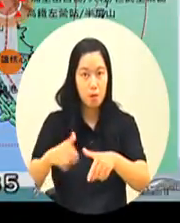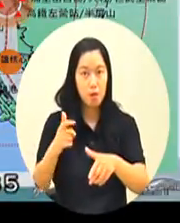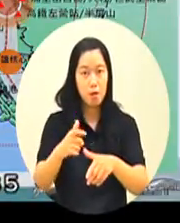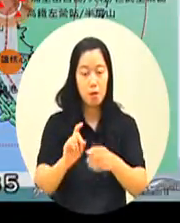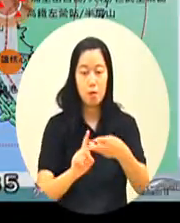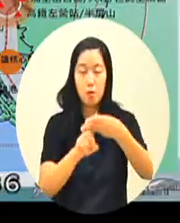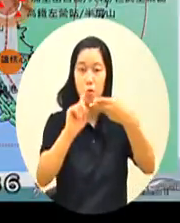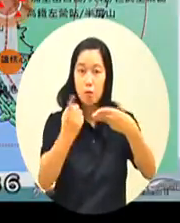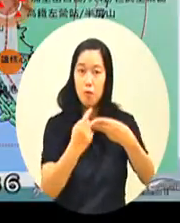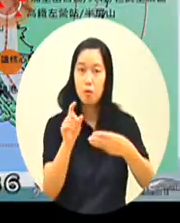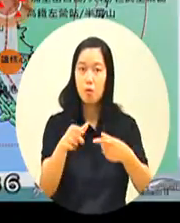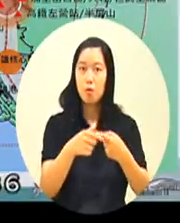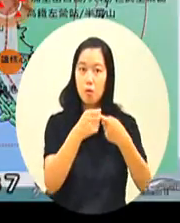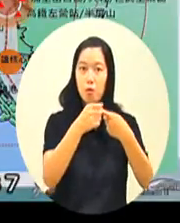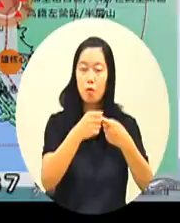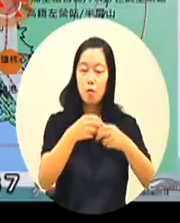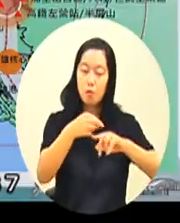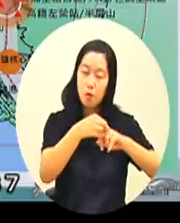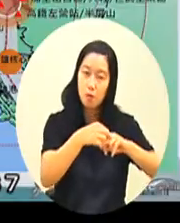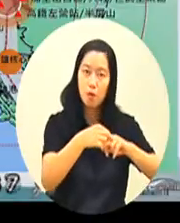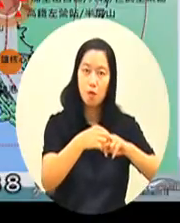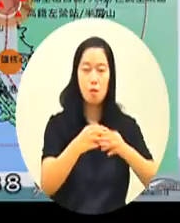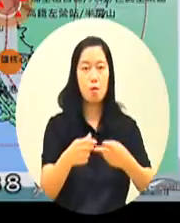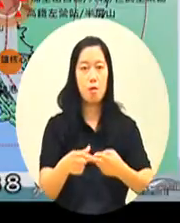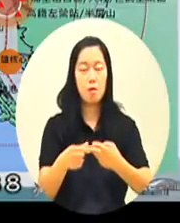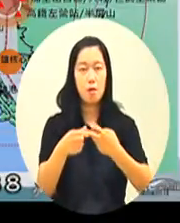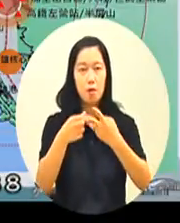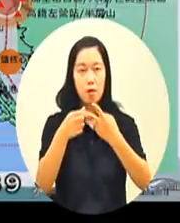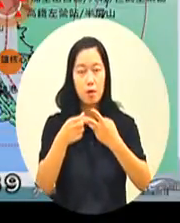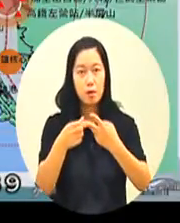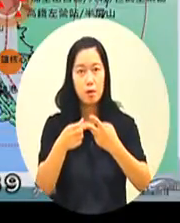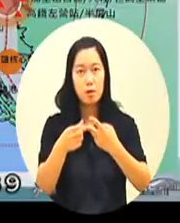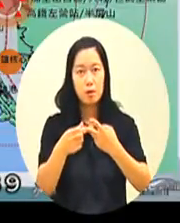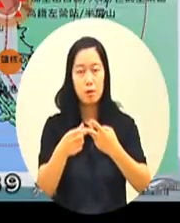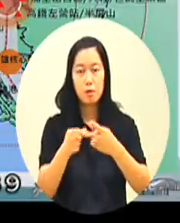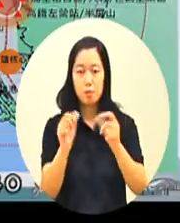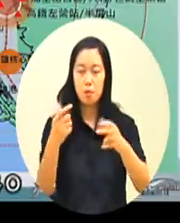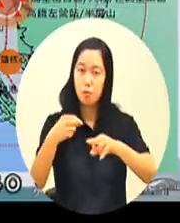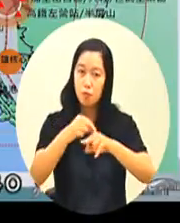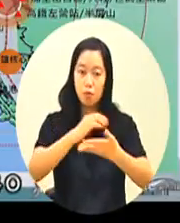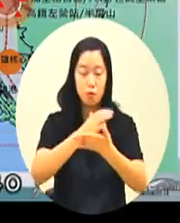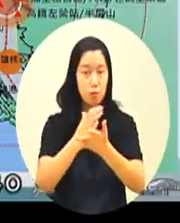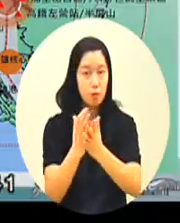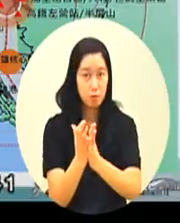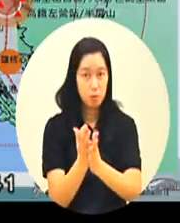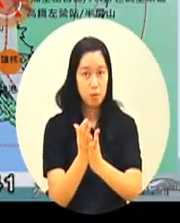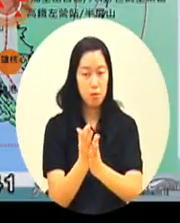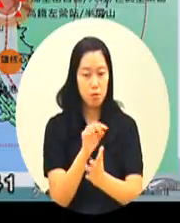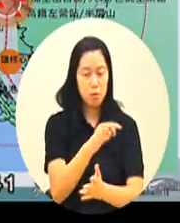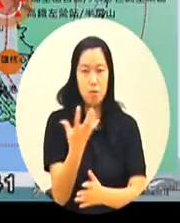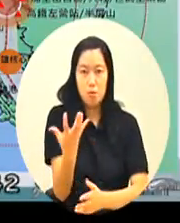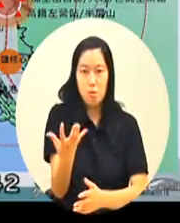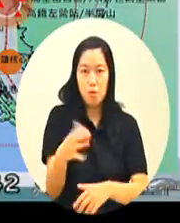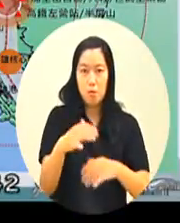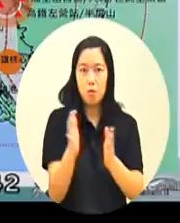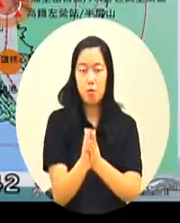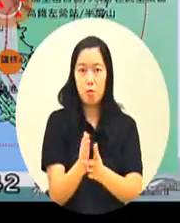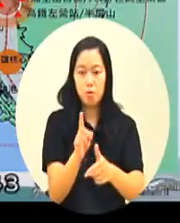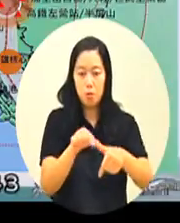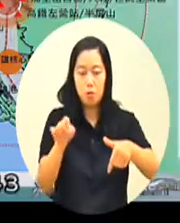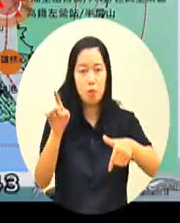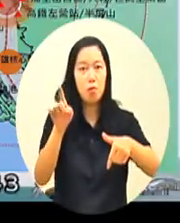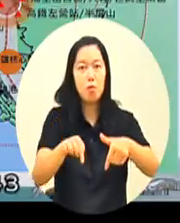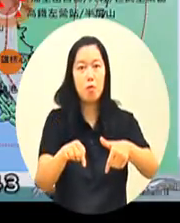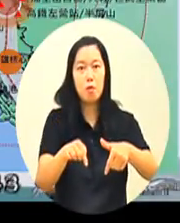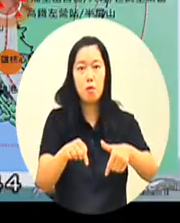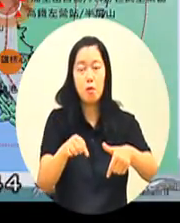料大概两种，一种是金属类的材料，一种是非金属类的材料，大部分都是化石燃料石化